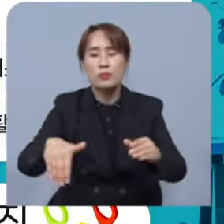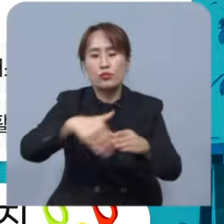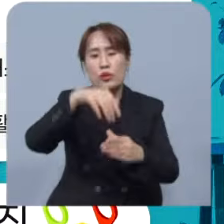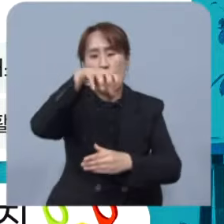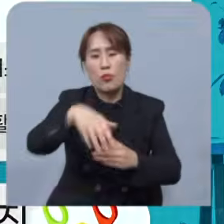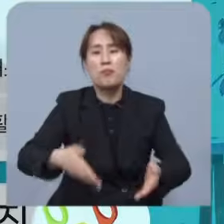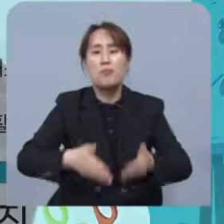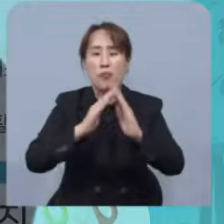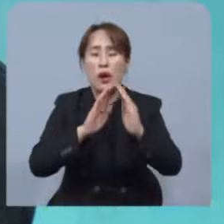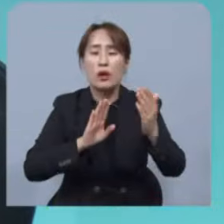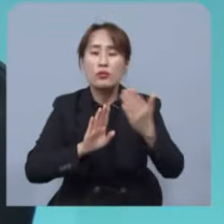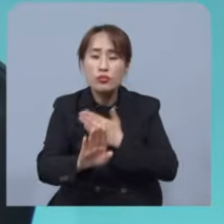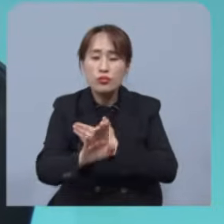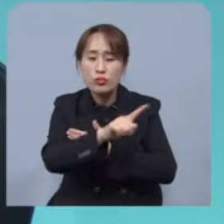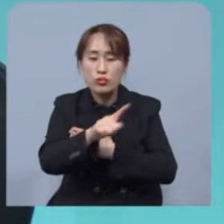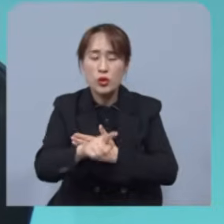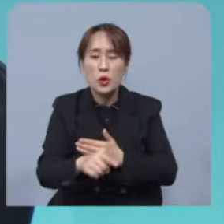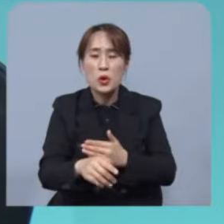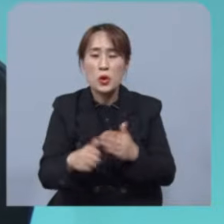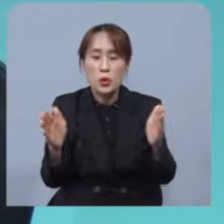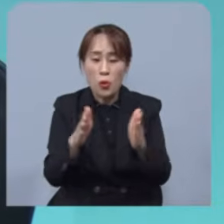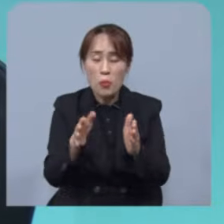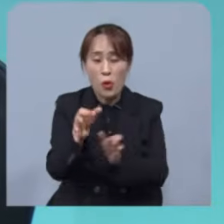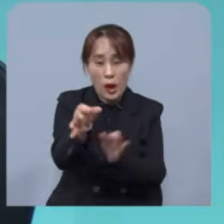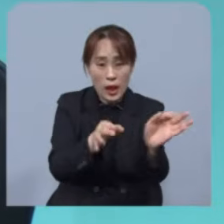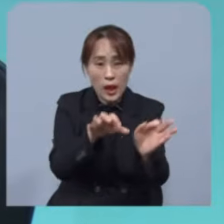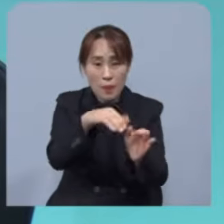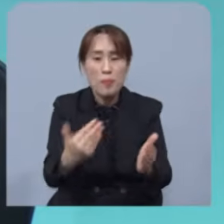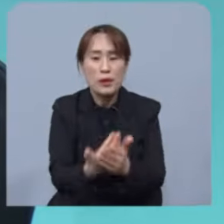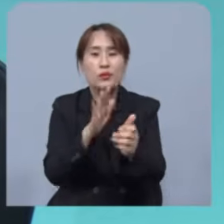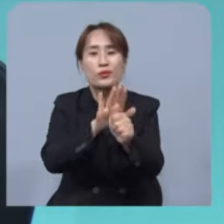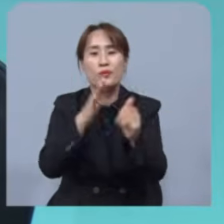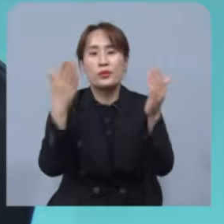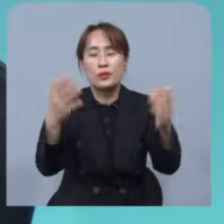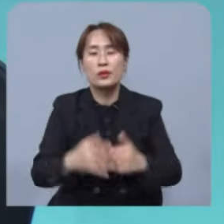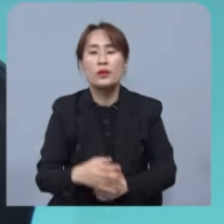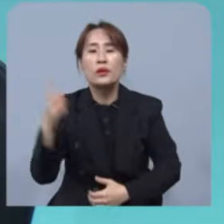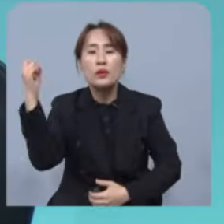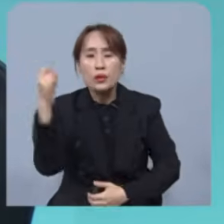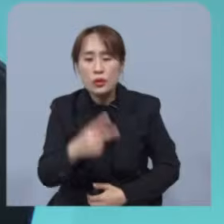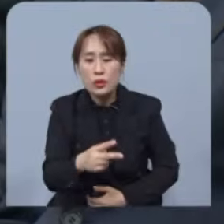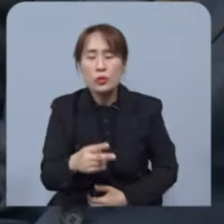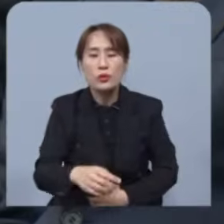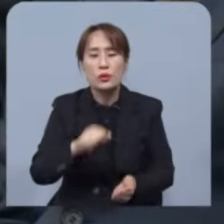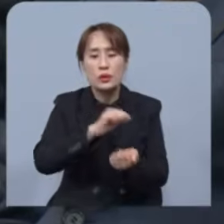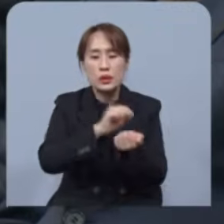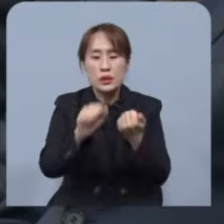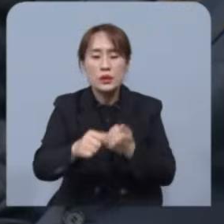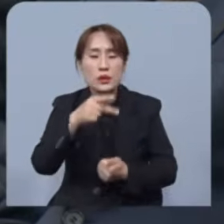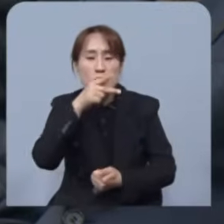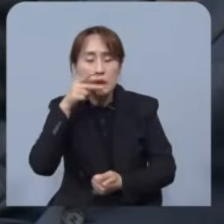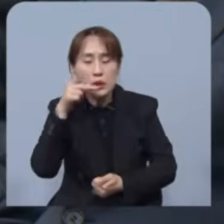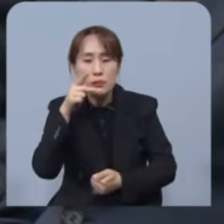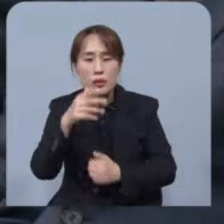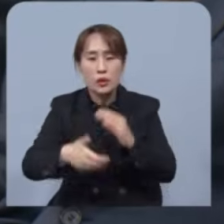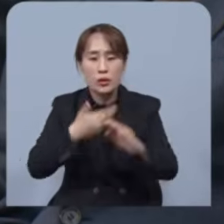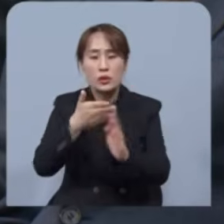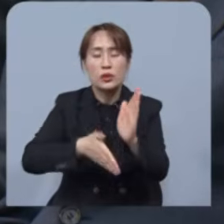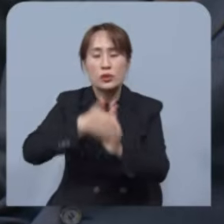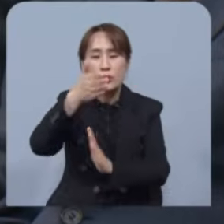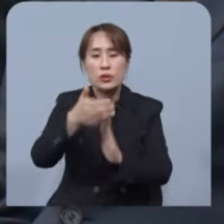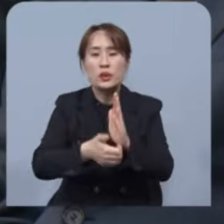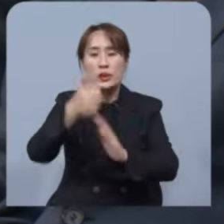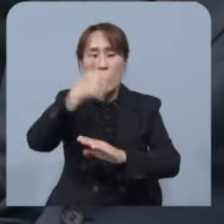클러스터를 조성하고 골목 상권을 활성화하겠습니다. 아울러 진천 음성 혁신도시의